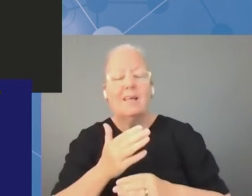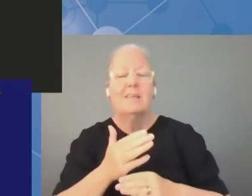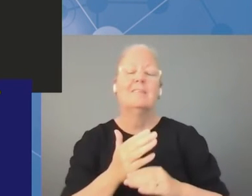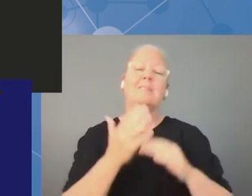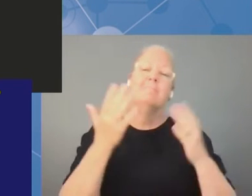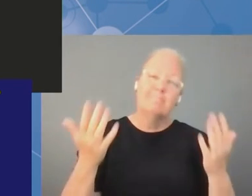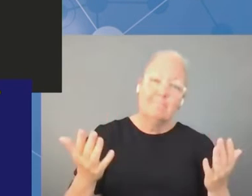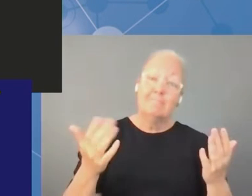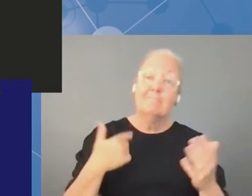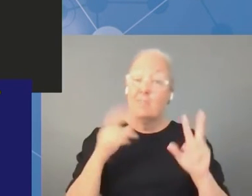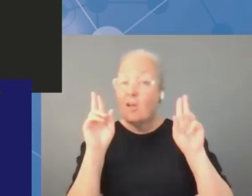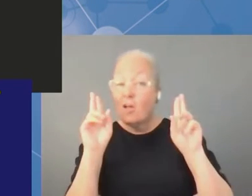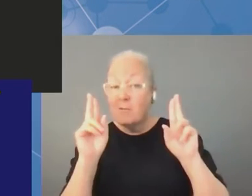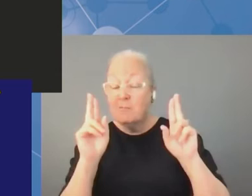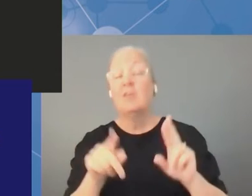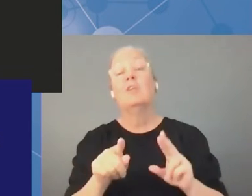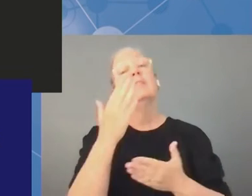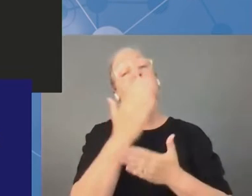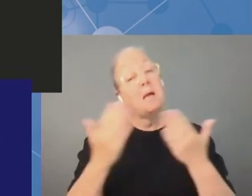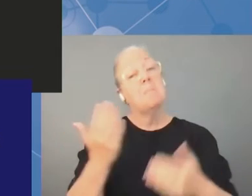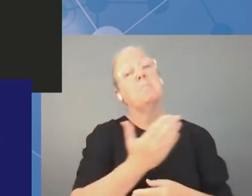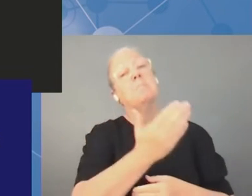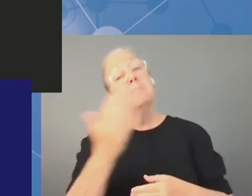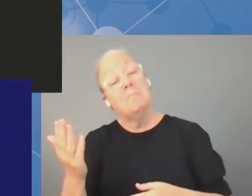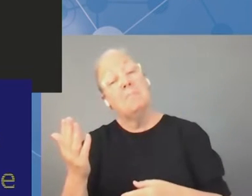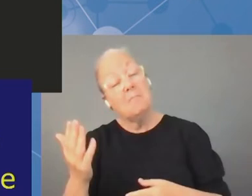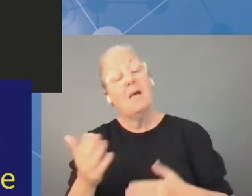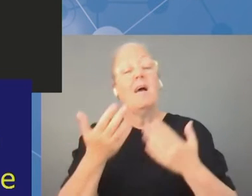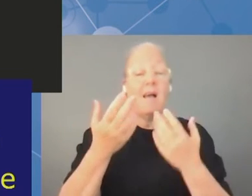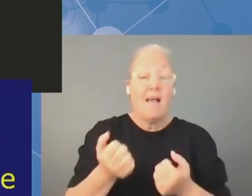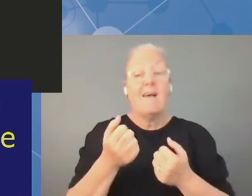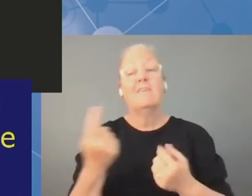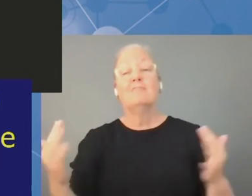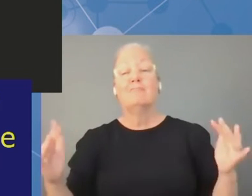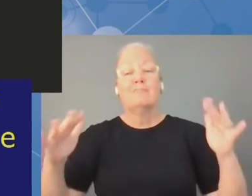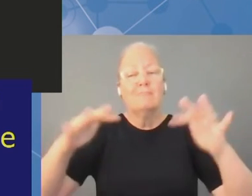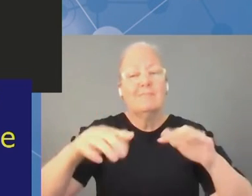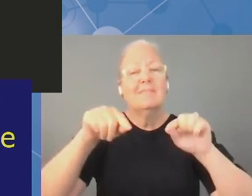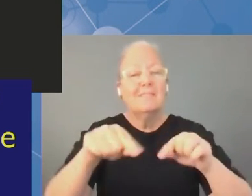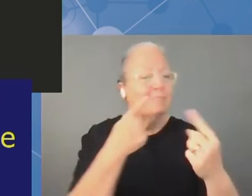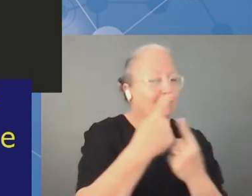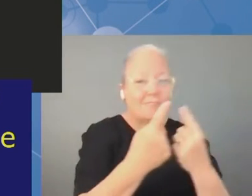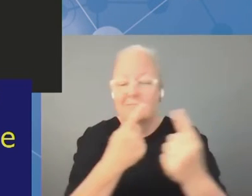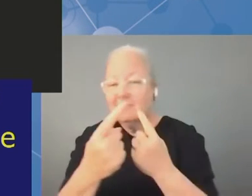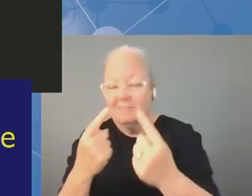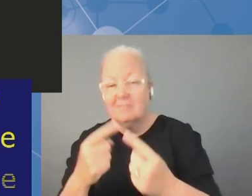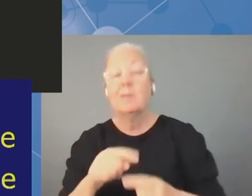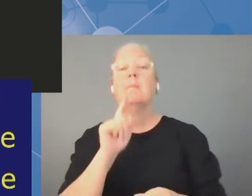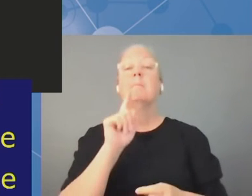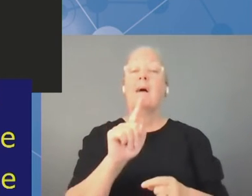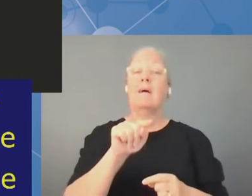будем надеяться, очень скоро мы сможем встретиться лицом к лицу. Некоторые из нас уже